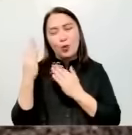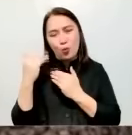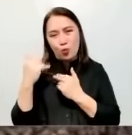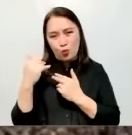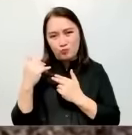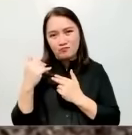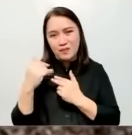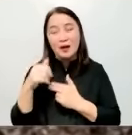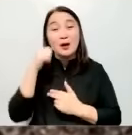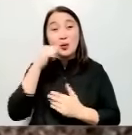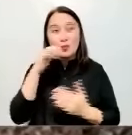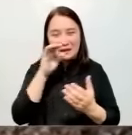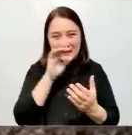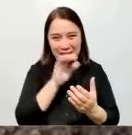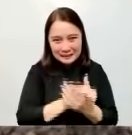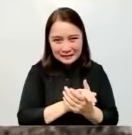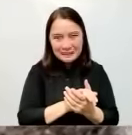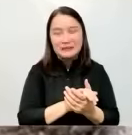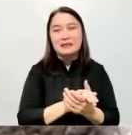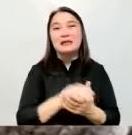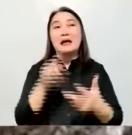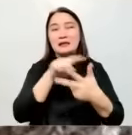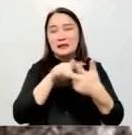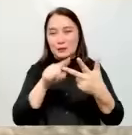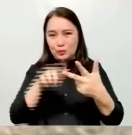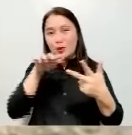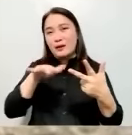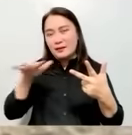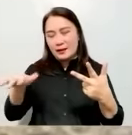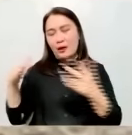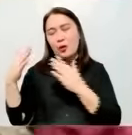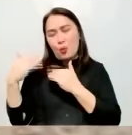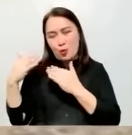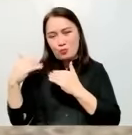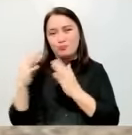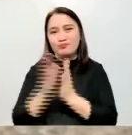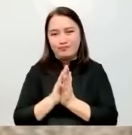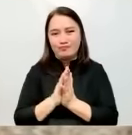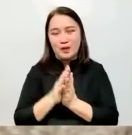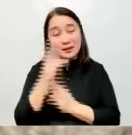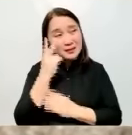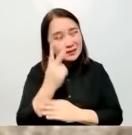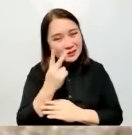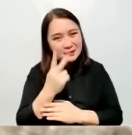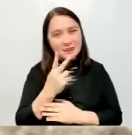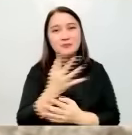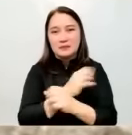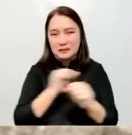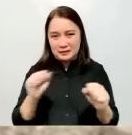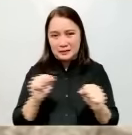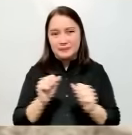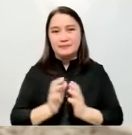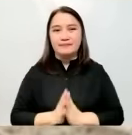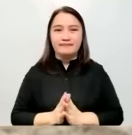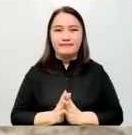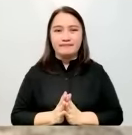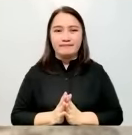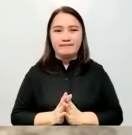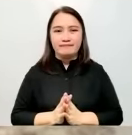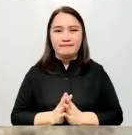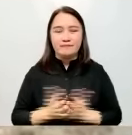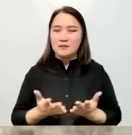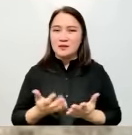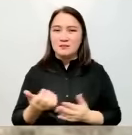Magbo-birthday pa naman daw ang kanyang panganay sa February 14. Gusto ko lang sir, makita yung pamilya ko, yun lang gusto ko. Yun lang, wala nang